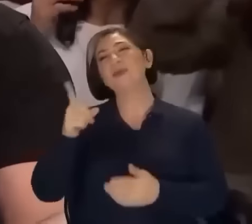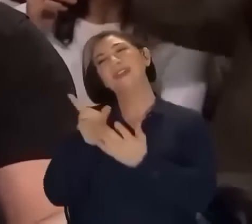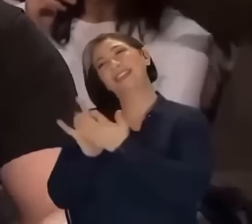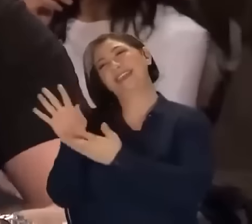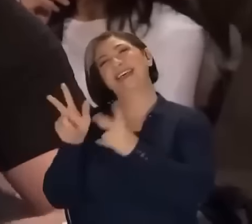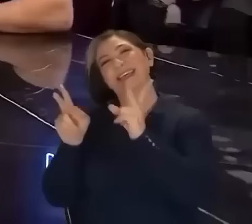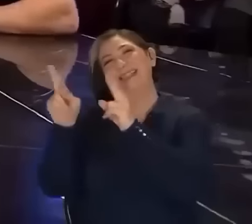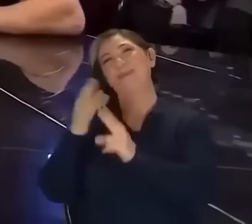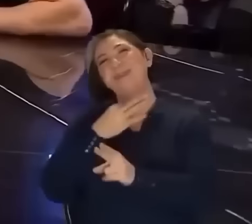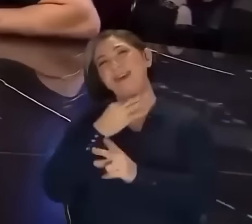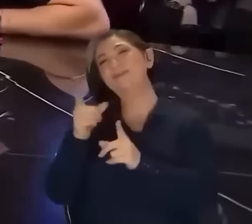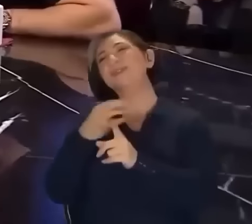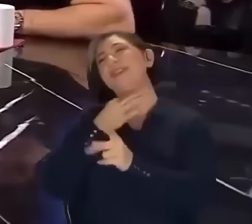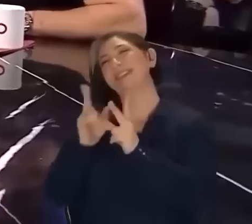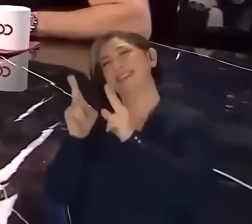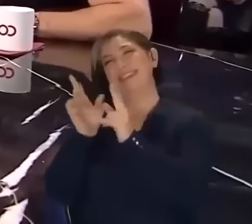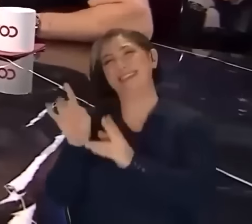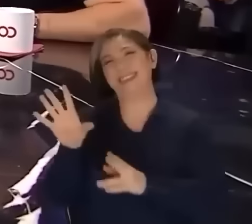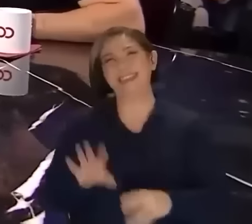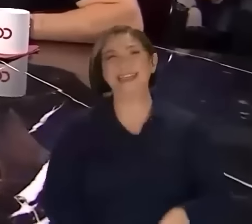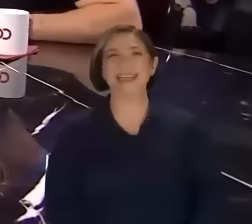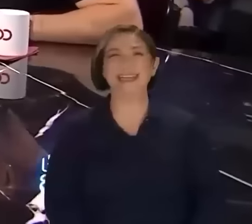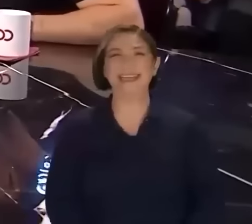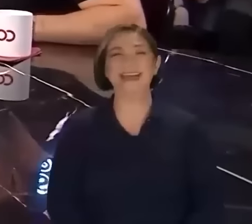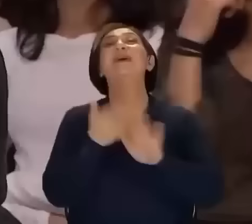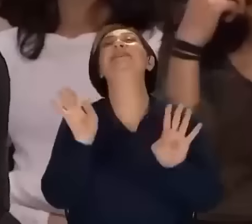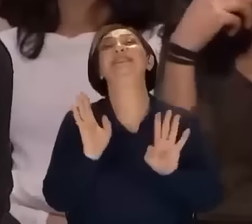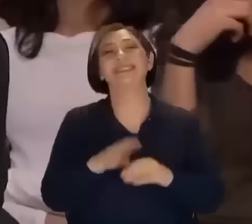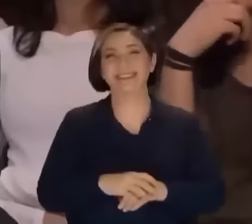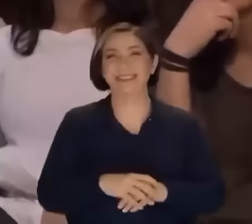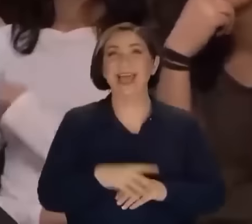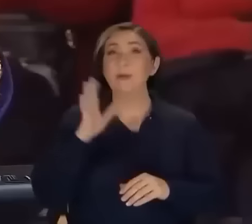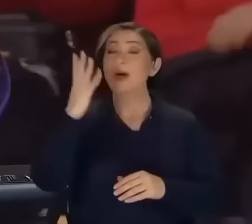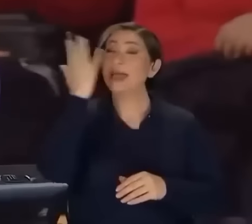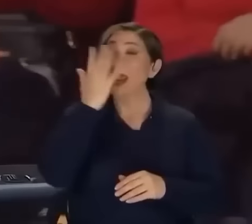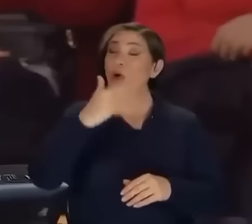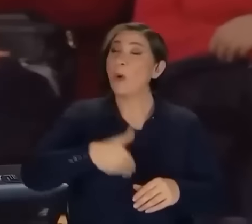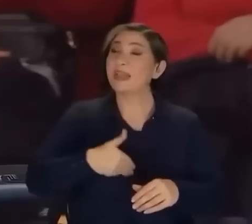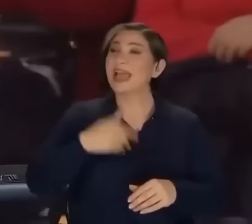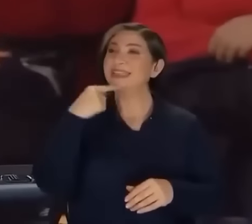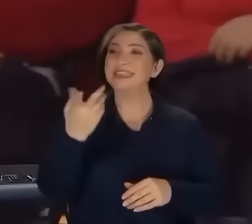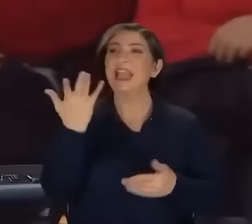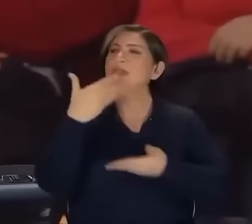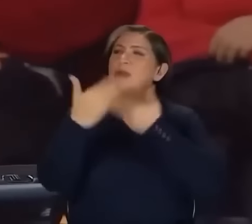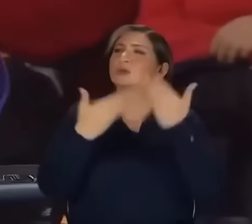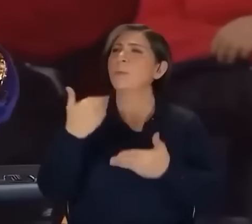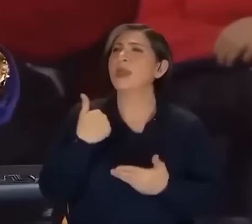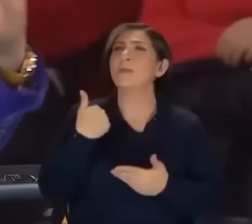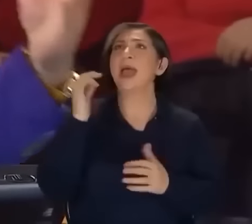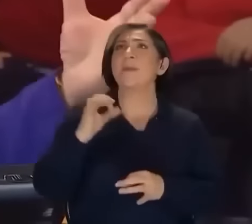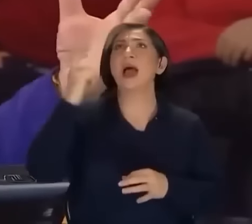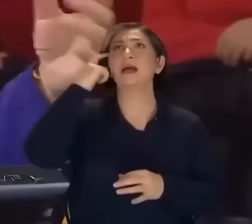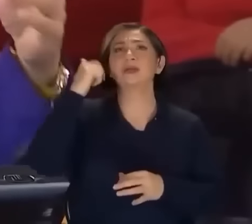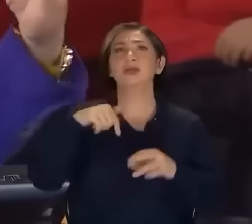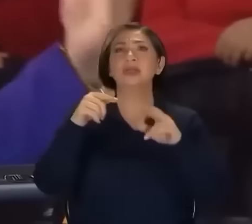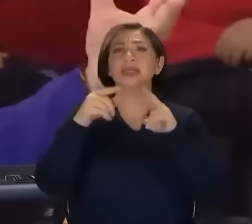çıkarabilir miyiz bu bunu lütfen çıkaralım bunu çıkaralım bu kara komikler dediğin zaman Ne anlatıyorsun benim aklıma hemen bu